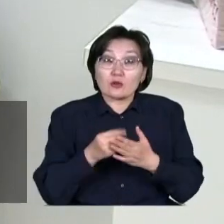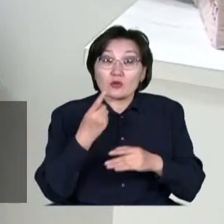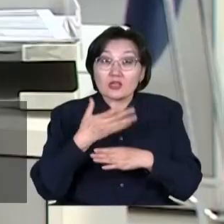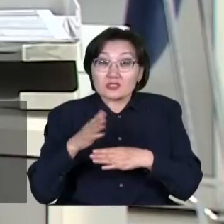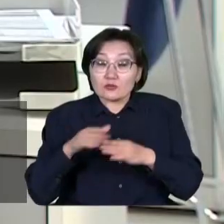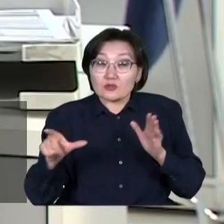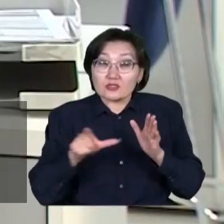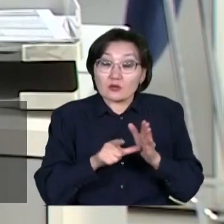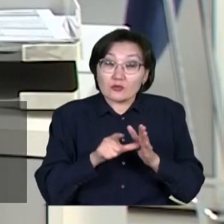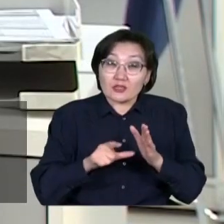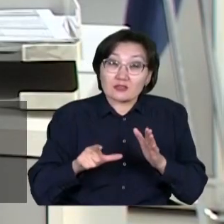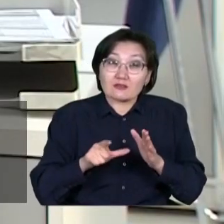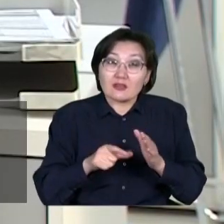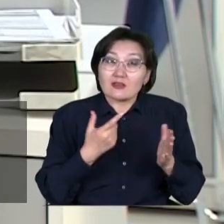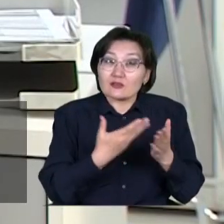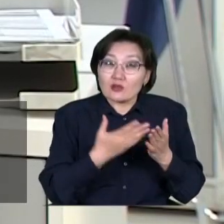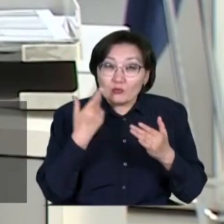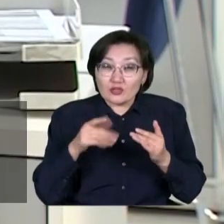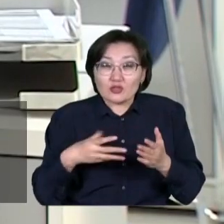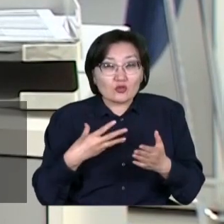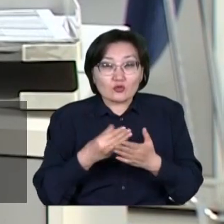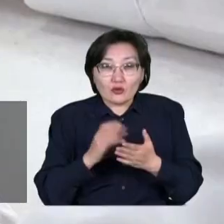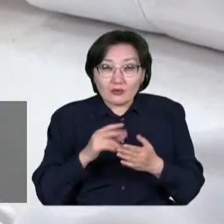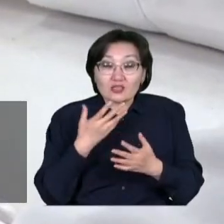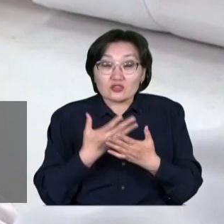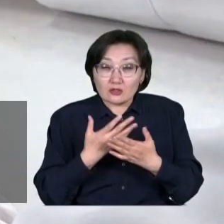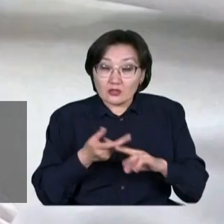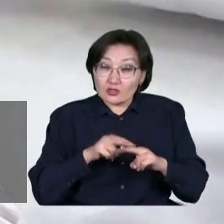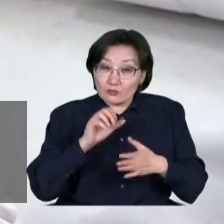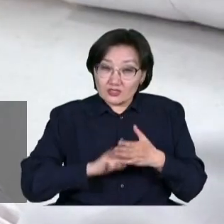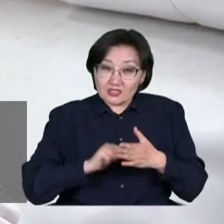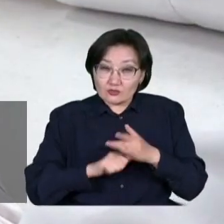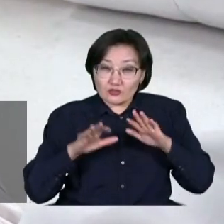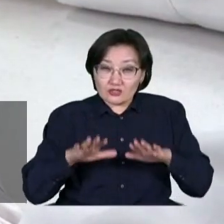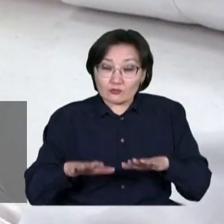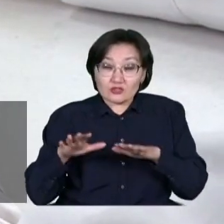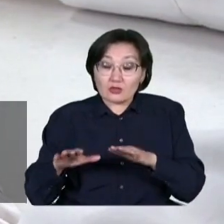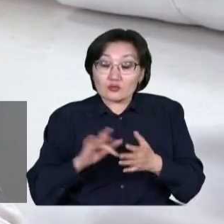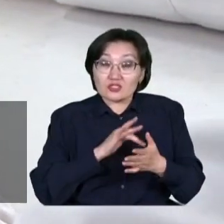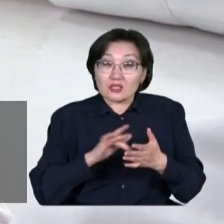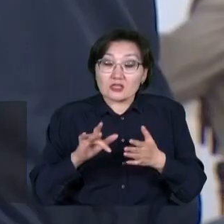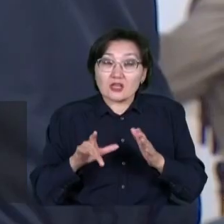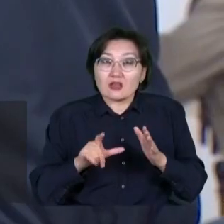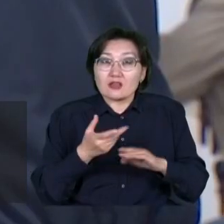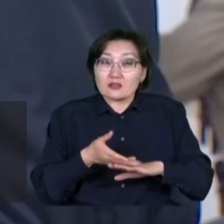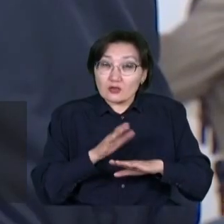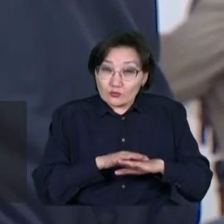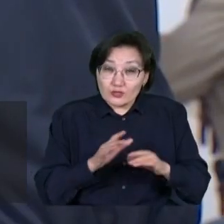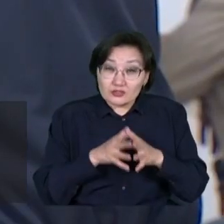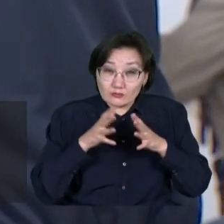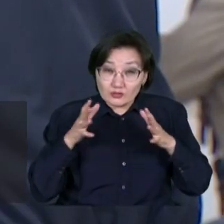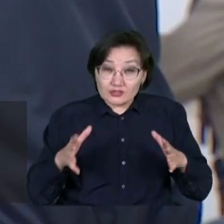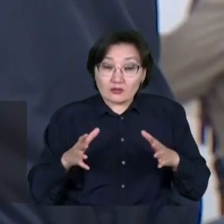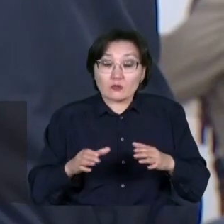бөлігі салық алаңында болмағанын, төленбегенін байқатып отыр. Ал осының салдарынан жергілікті жердегі бюджетке салмақ салынады екен.